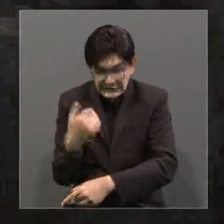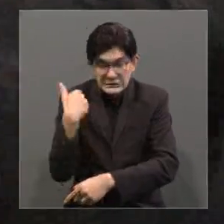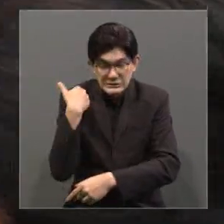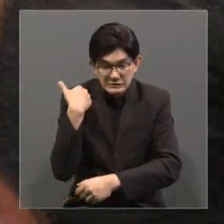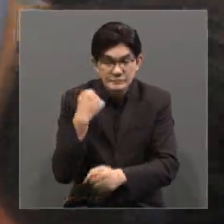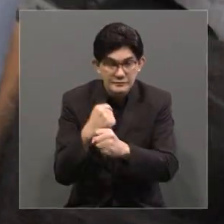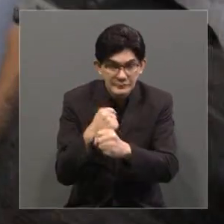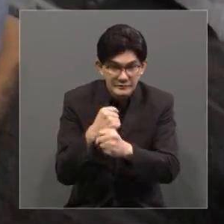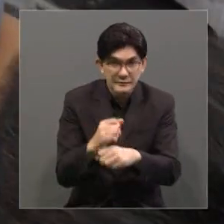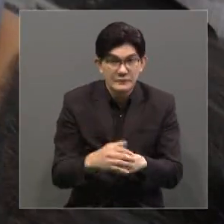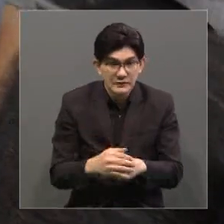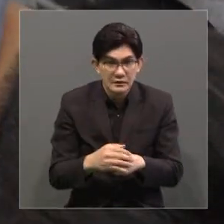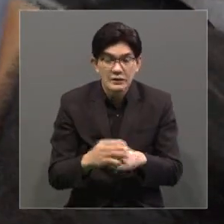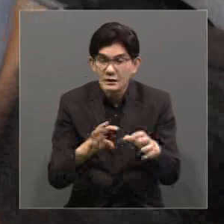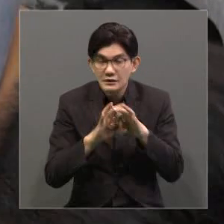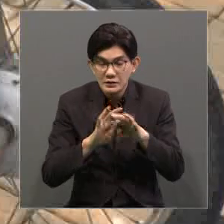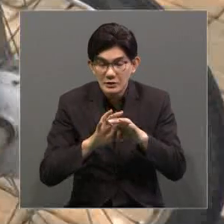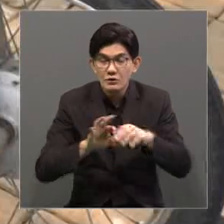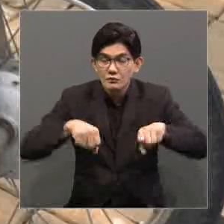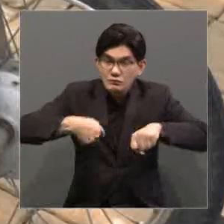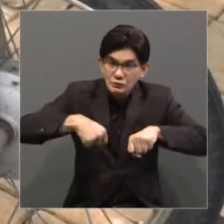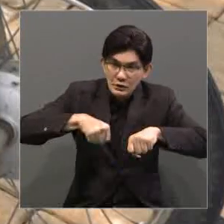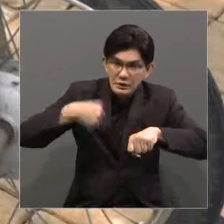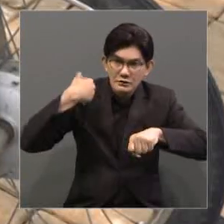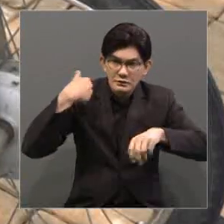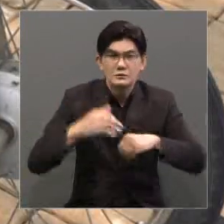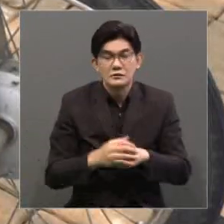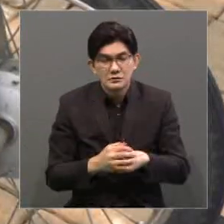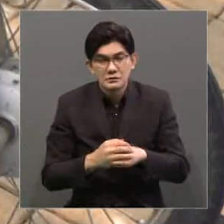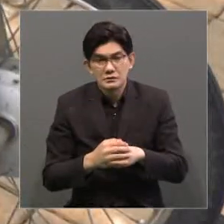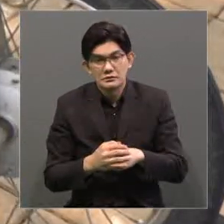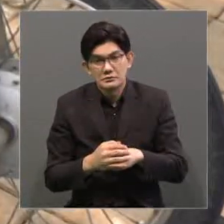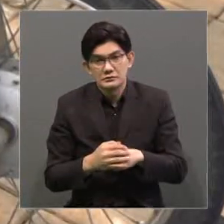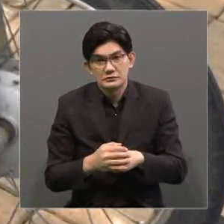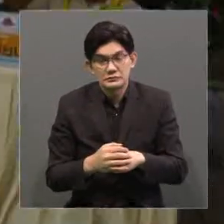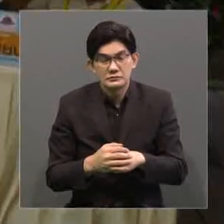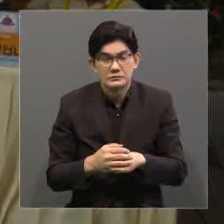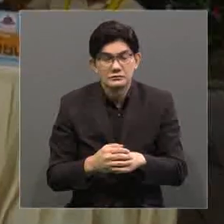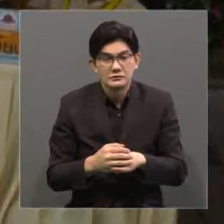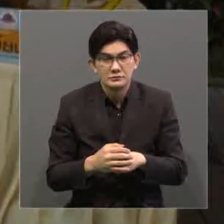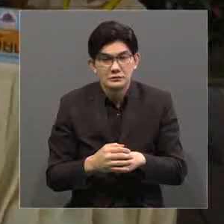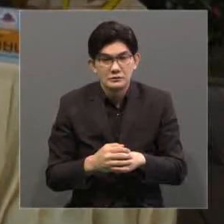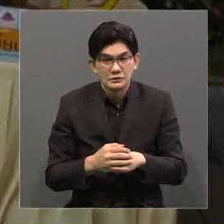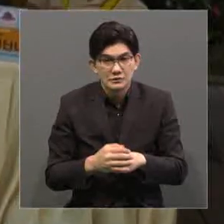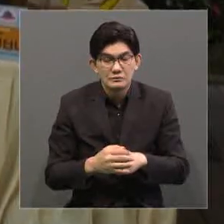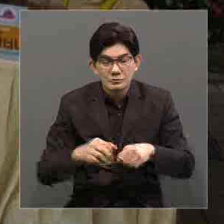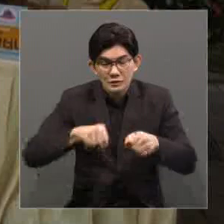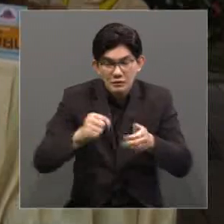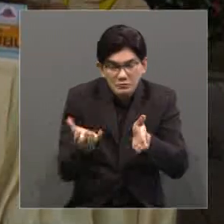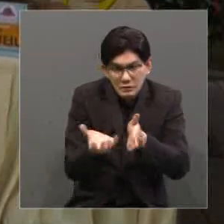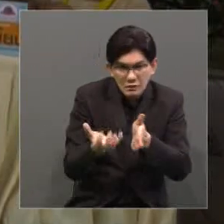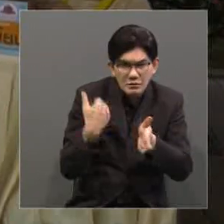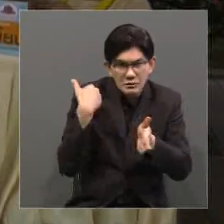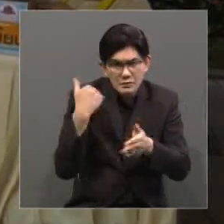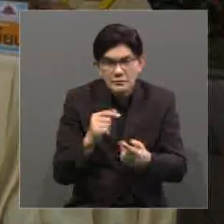นที่จะเป็นเรื่องเกี่ยวกับรถจักรยานยนต์นะครับรถมอเตอร์ไซค์นะครับรถพ่วงซาเล้งอะไรอย่างนี้ก็มีนะครับงานแปลกๆ